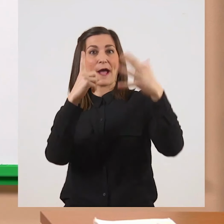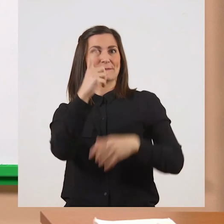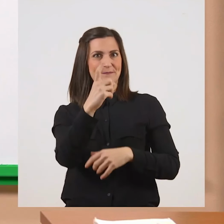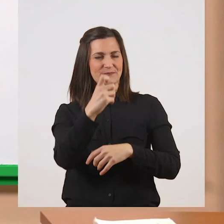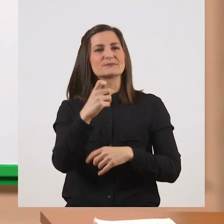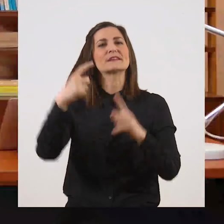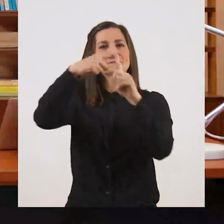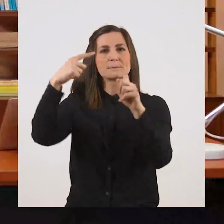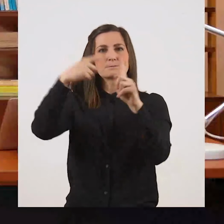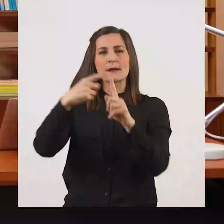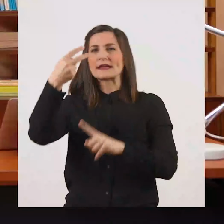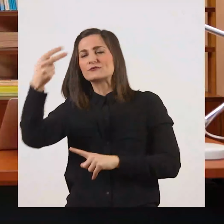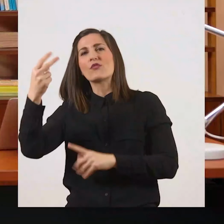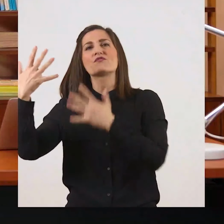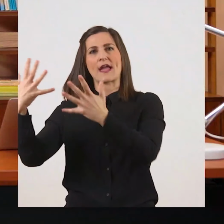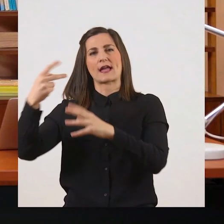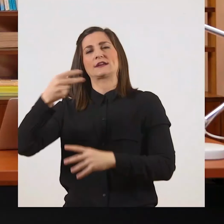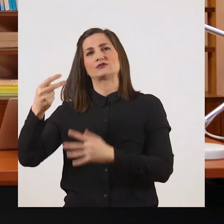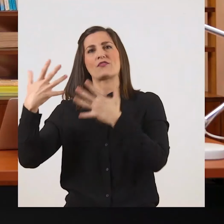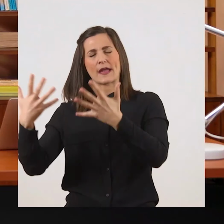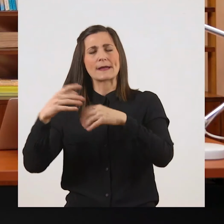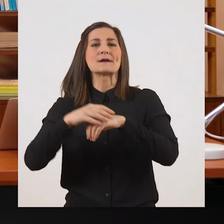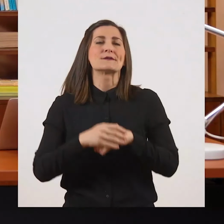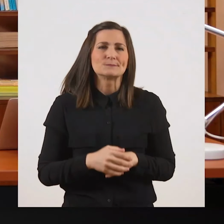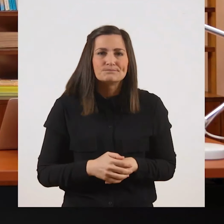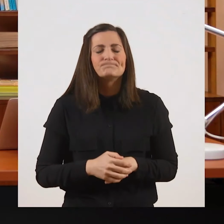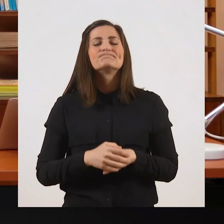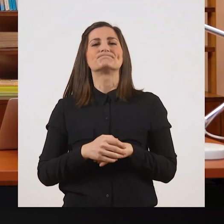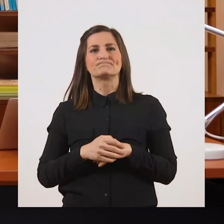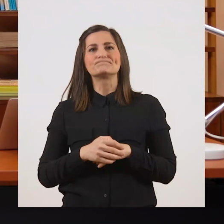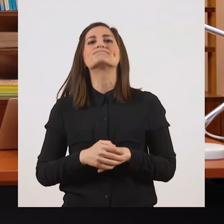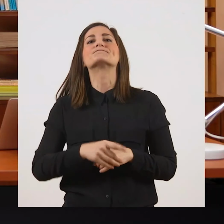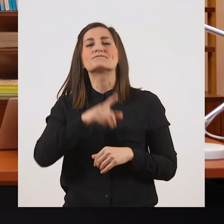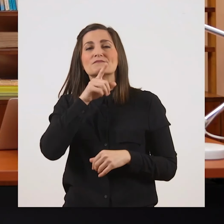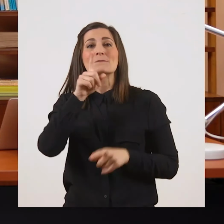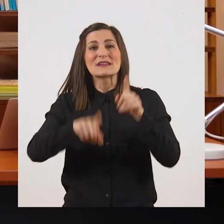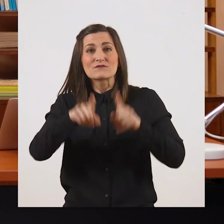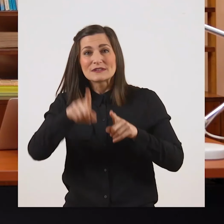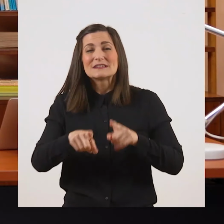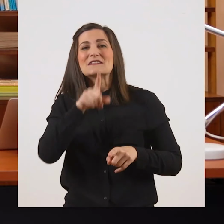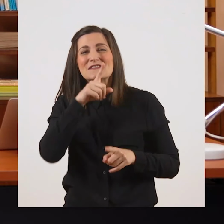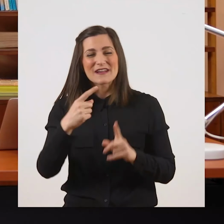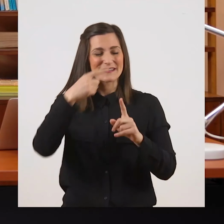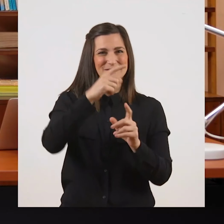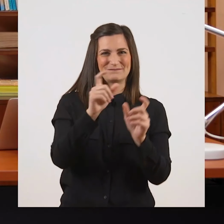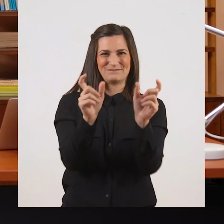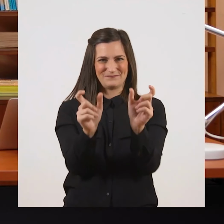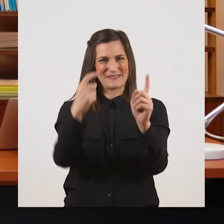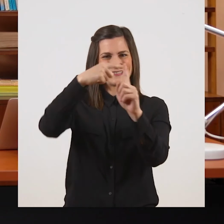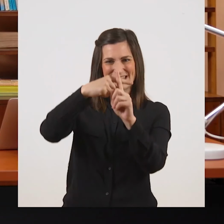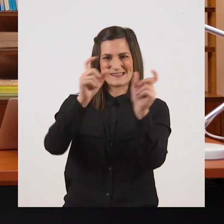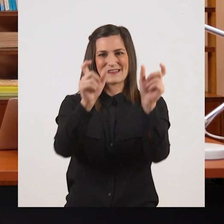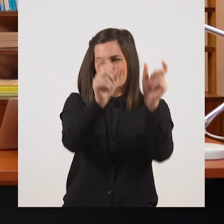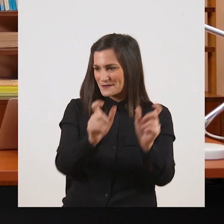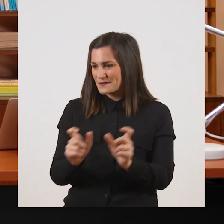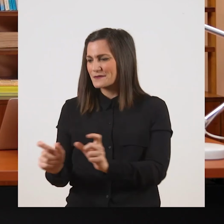κάνουν 10. Κάποιες φορές, λοιπόν, αυτά τα ζευγαράκια βγαίνουν και από το σπίτι. Πάνε μια βολτούλα στο πάρκο. Και εκεί που